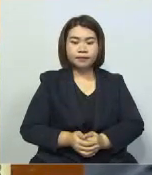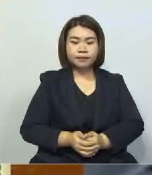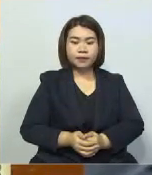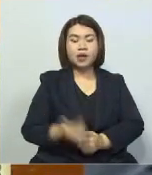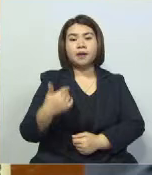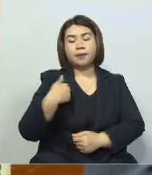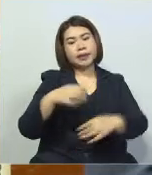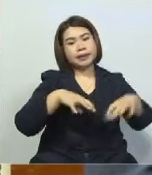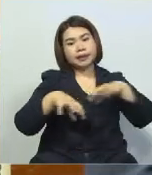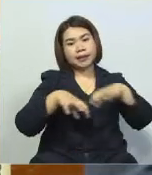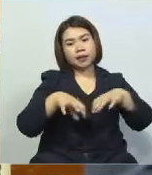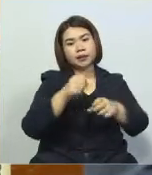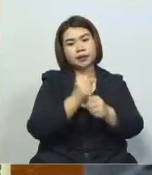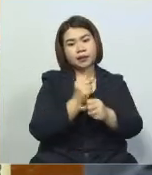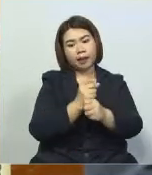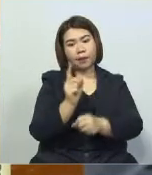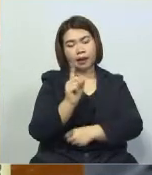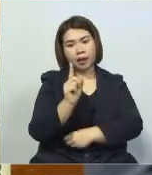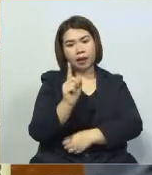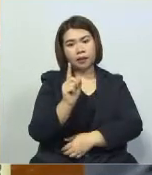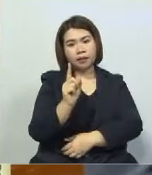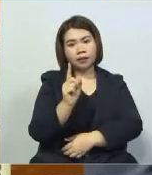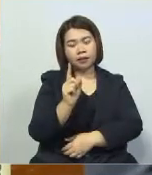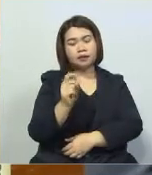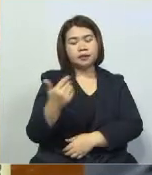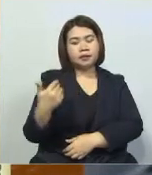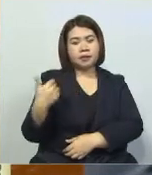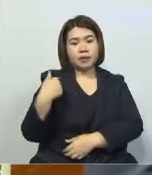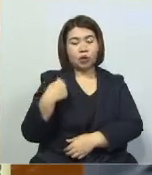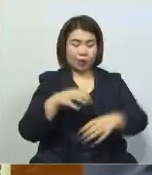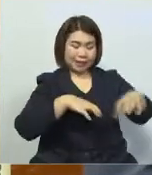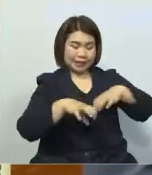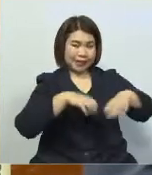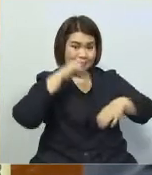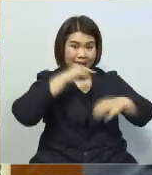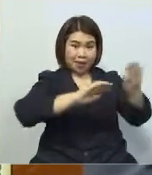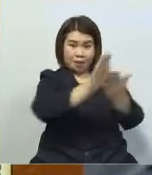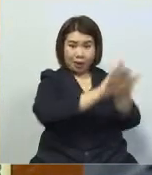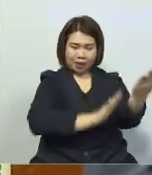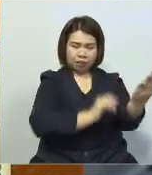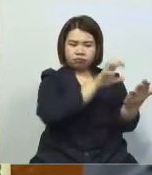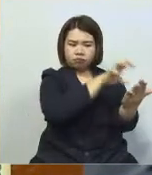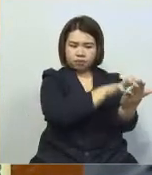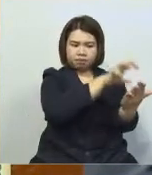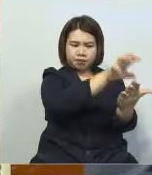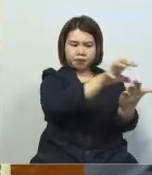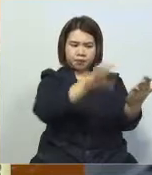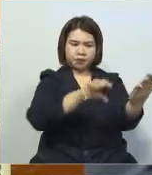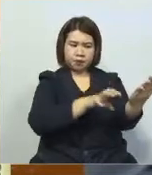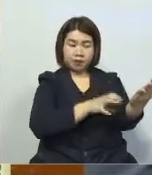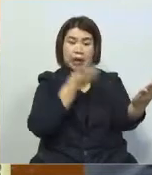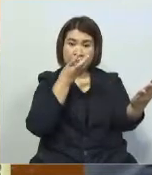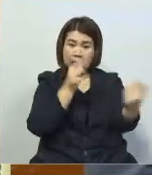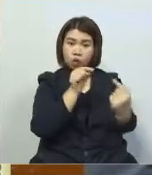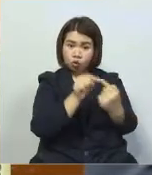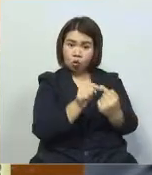ได้มีการจัดให้ทำเขตศักยภาพโซนนิ่งทั้งประเทศเกี่ยวกับพื้นที่ที่เหมาะสมกับการปลูกข้าวนะ